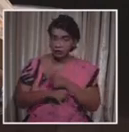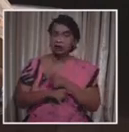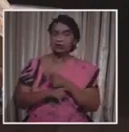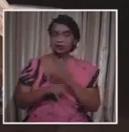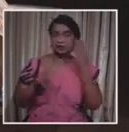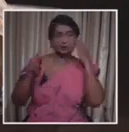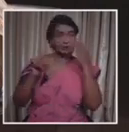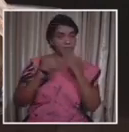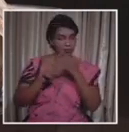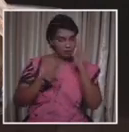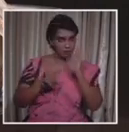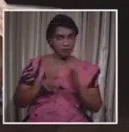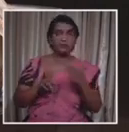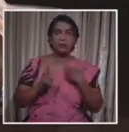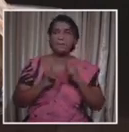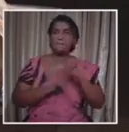sandaha